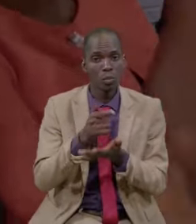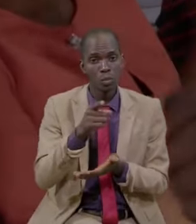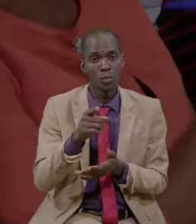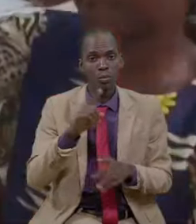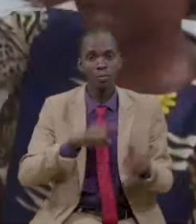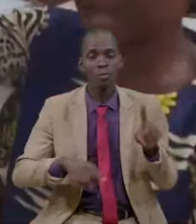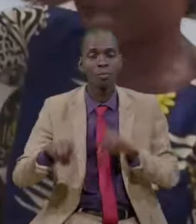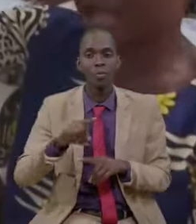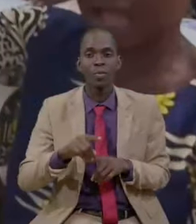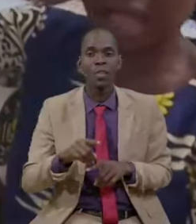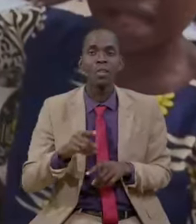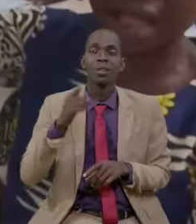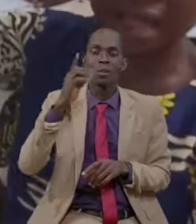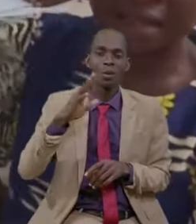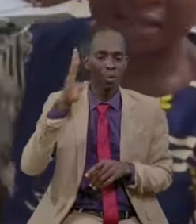moi.